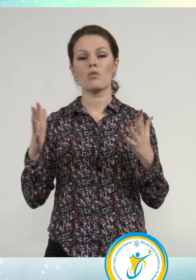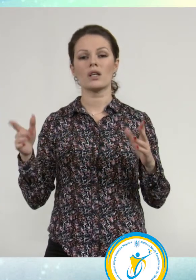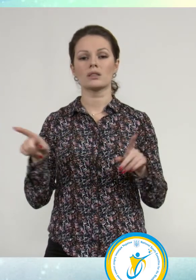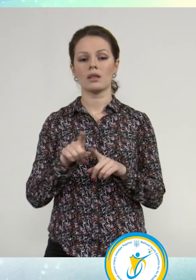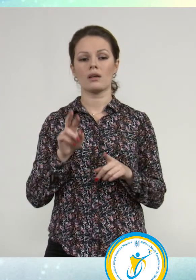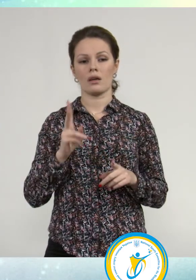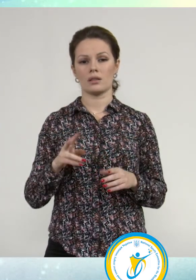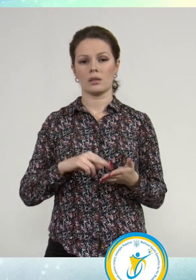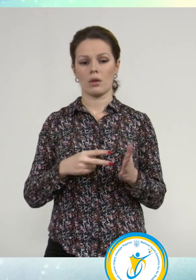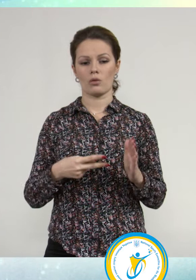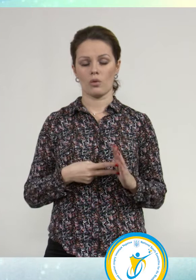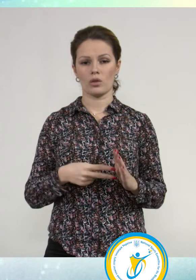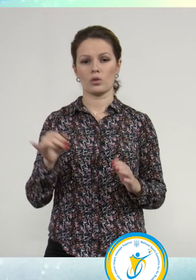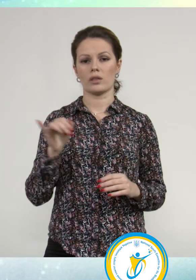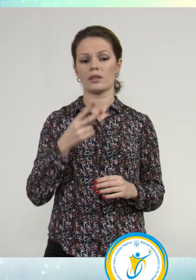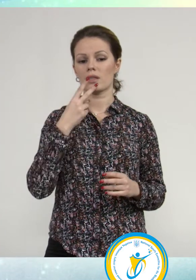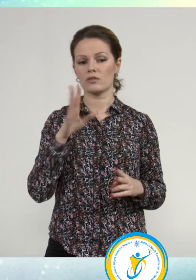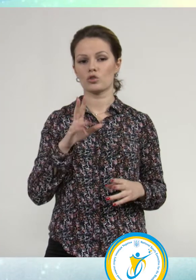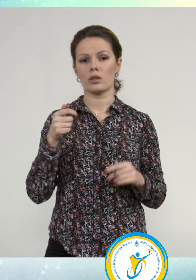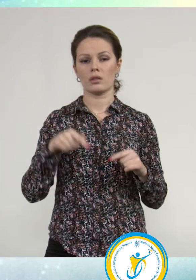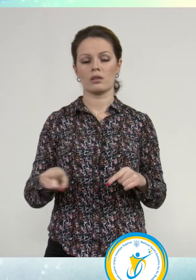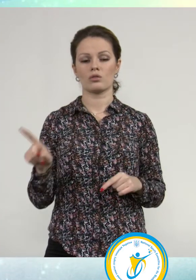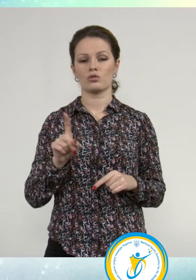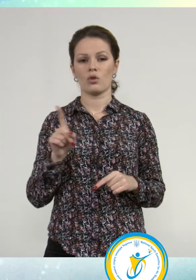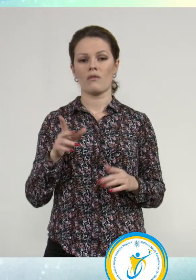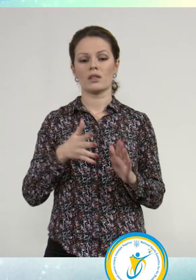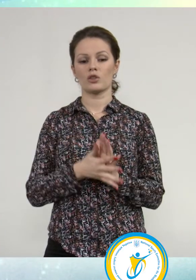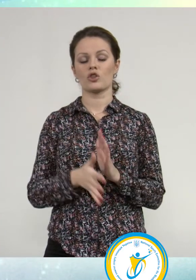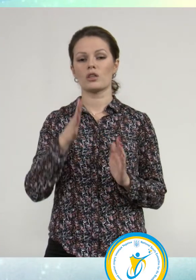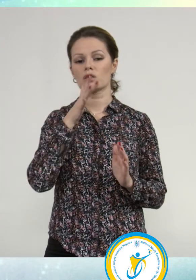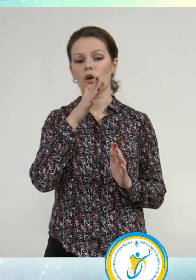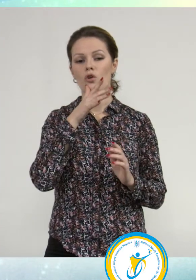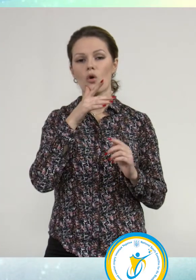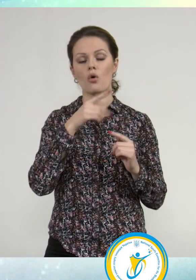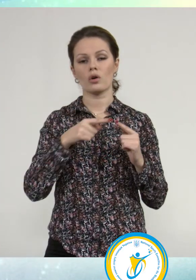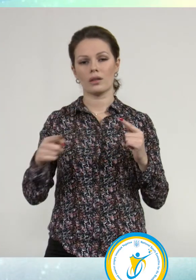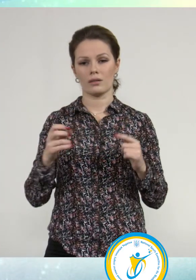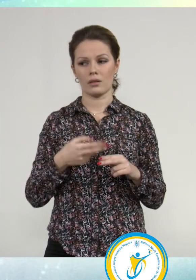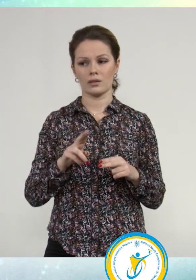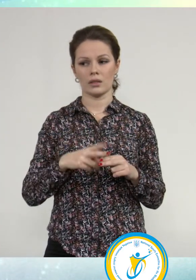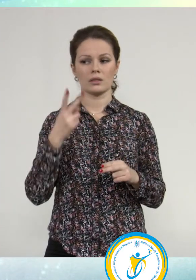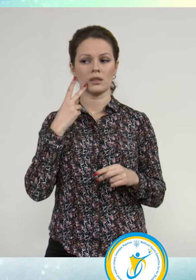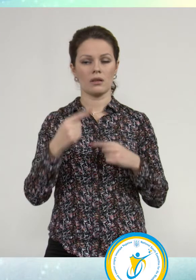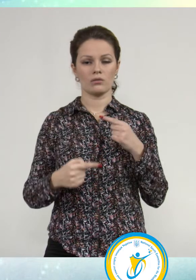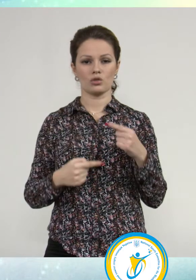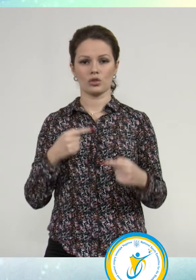як заплановано. І незважаючи на те, що витрачаються роки на це, да,